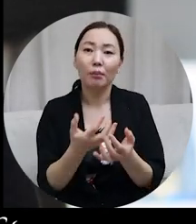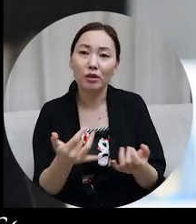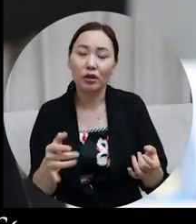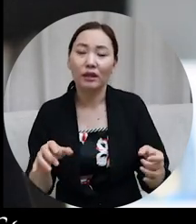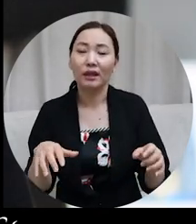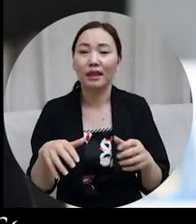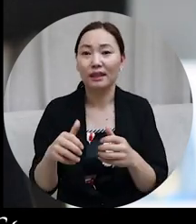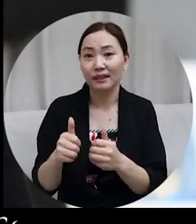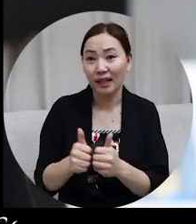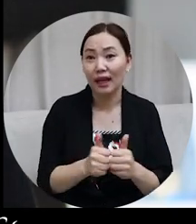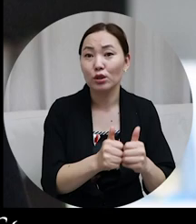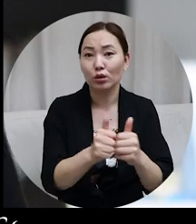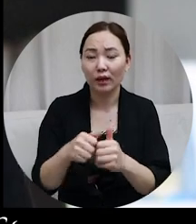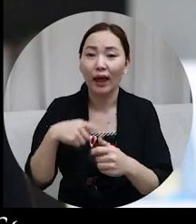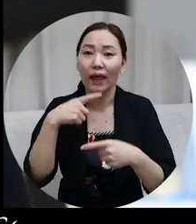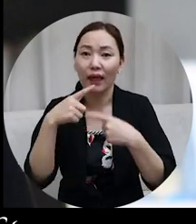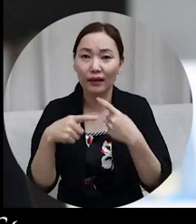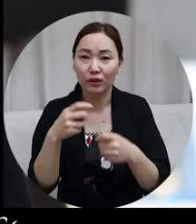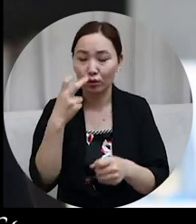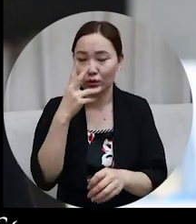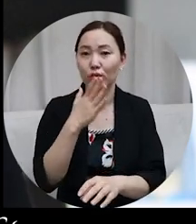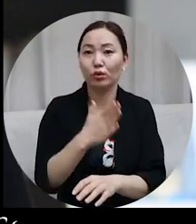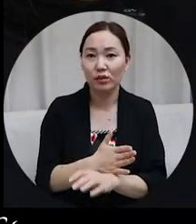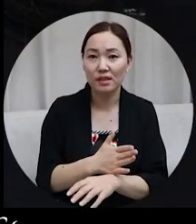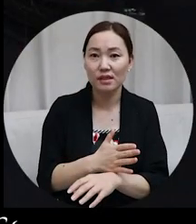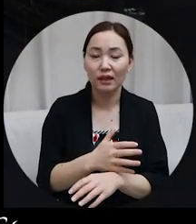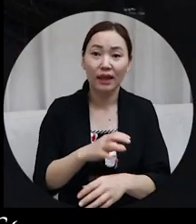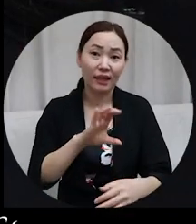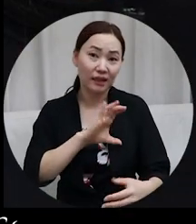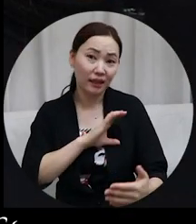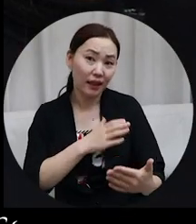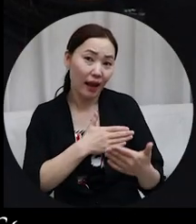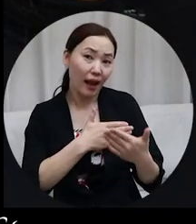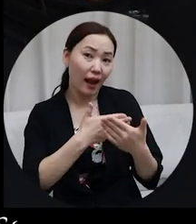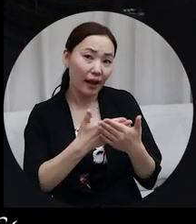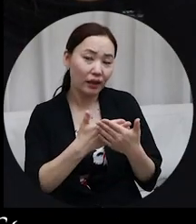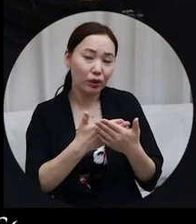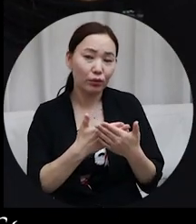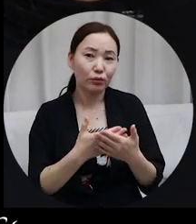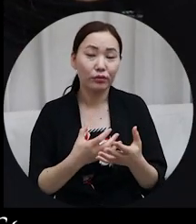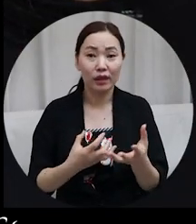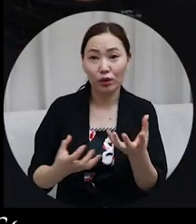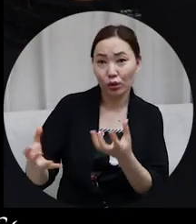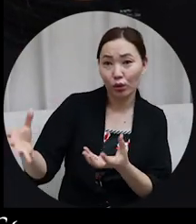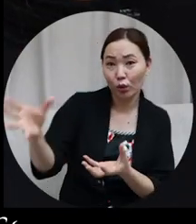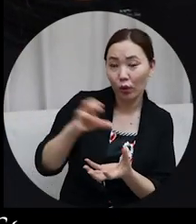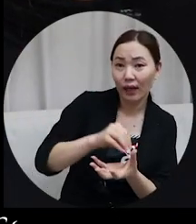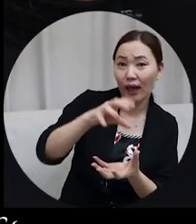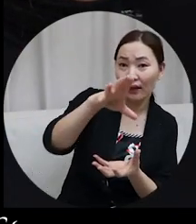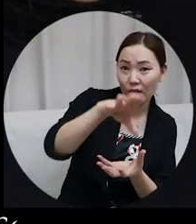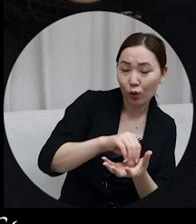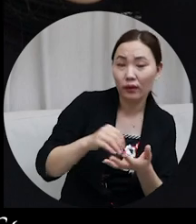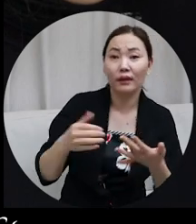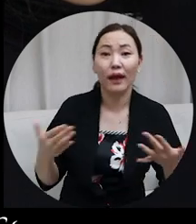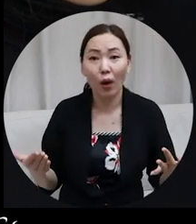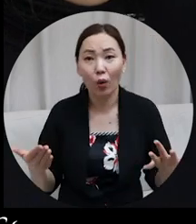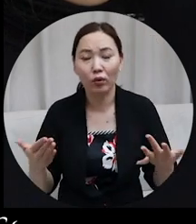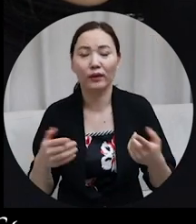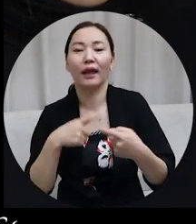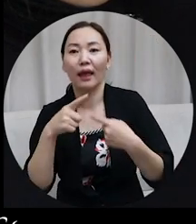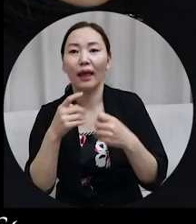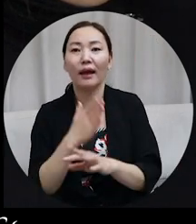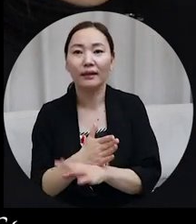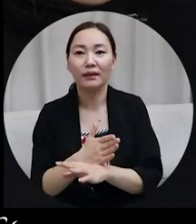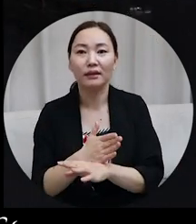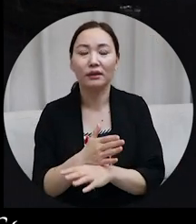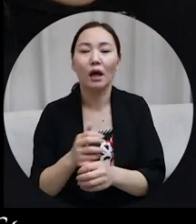юм байна тал талаас нь бодож байгаа юм л та тэгэл хэд хэдэн найцтайгаа ирсэн одоо ханд үнтер өрнүүлээд одоо хаалга хийх боломж юм